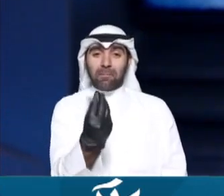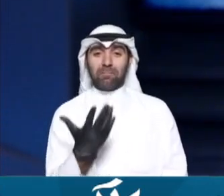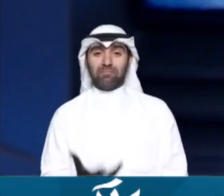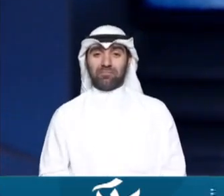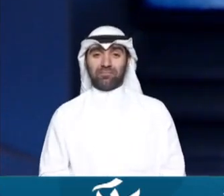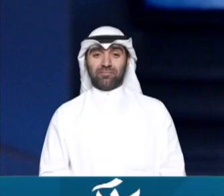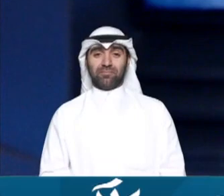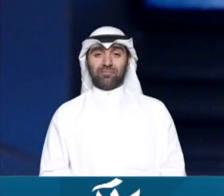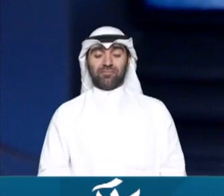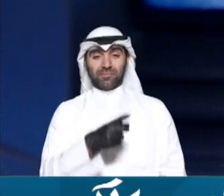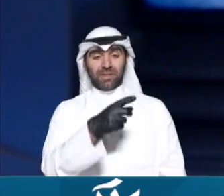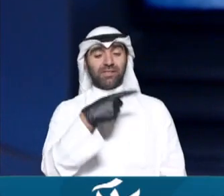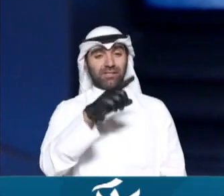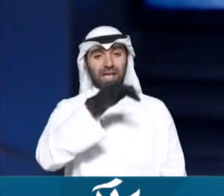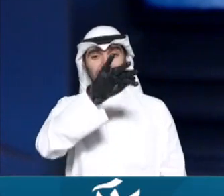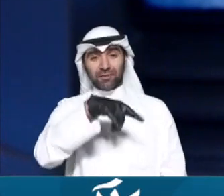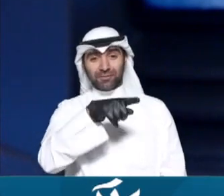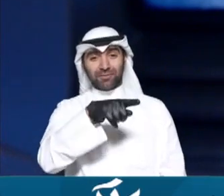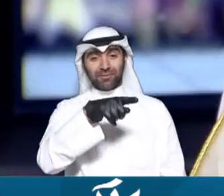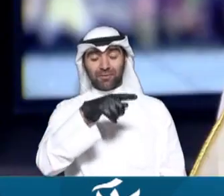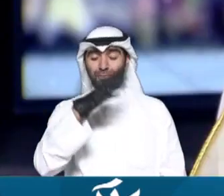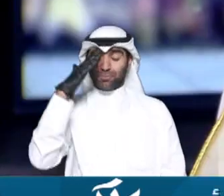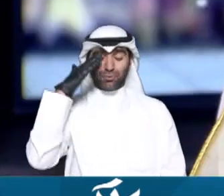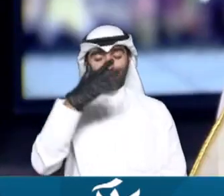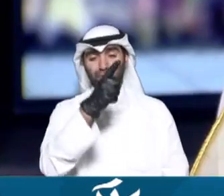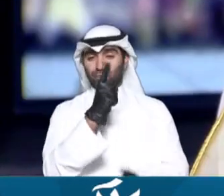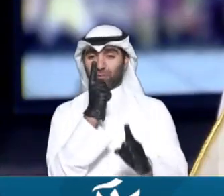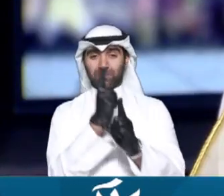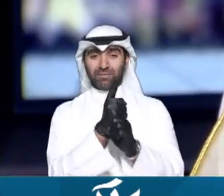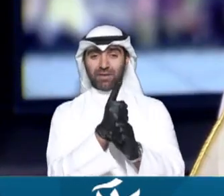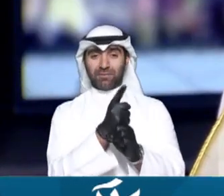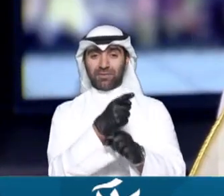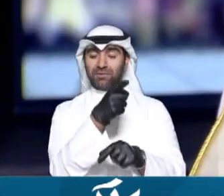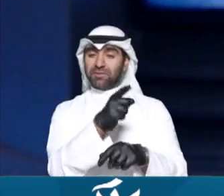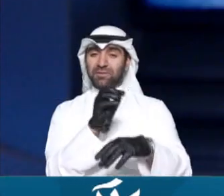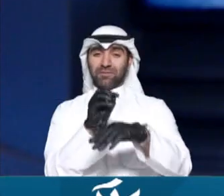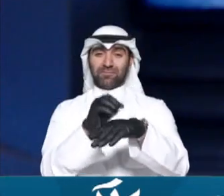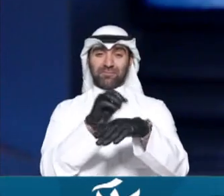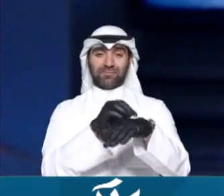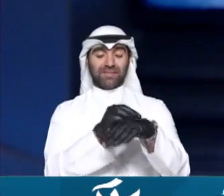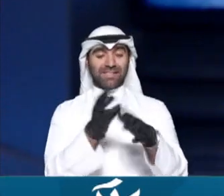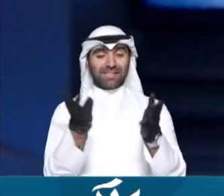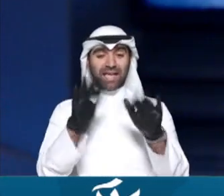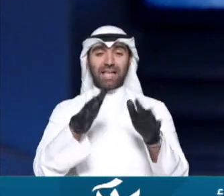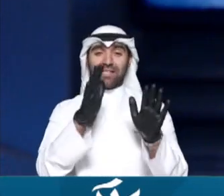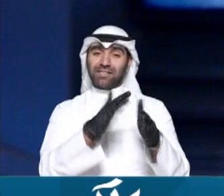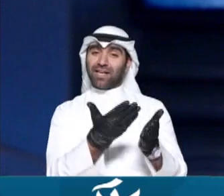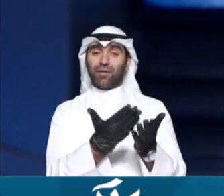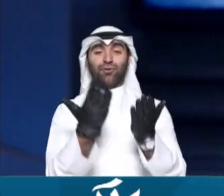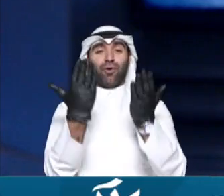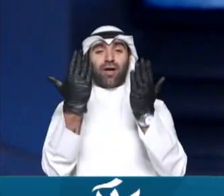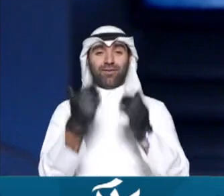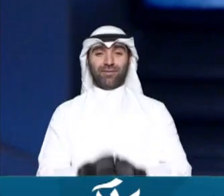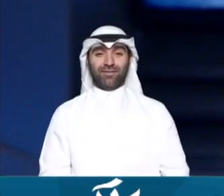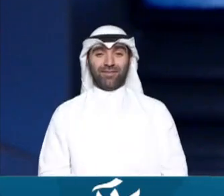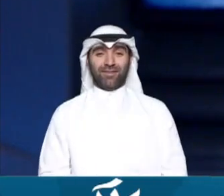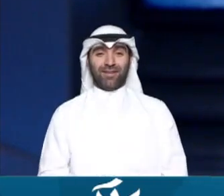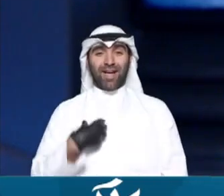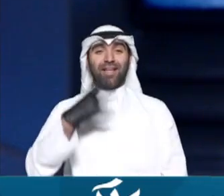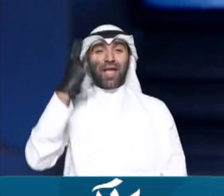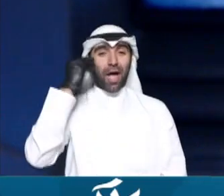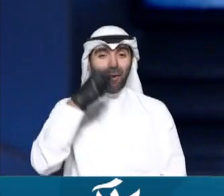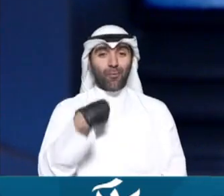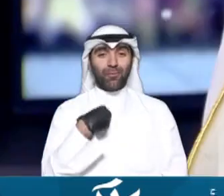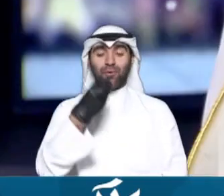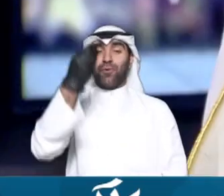كبيرة، ونحتاج أيضا إلى وجودك في جميع برامج الكويت لما تحمل من أمل وطمأنينة. إن شاء الله. ودي أقبل راسك بس يعني تعرف